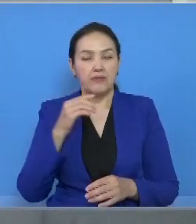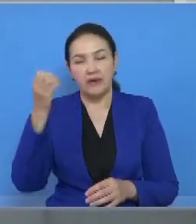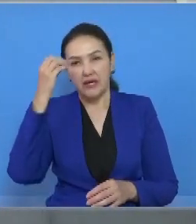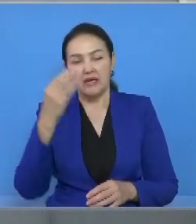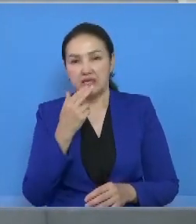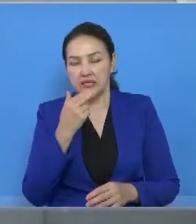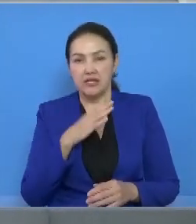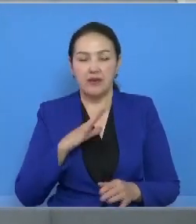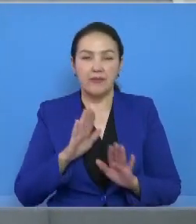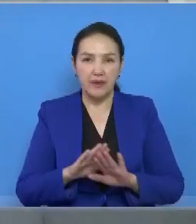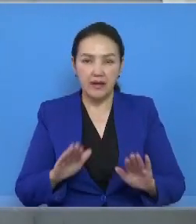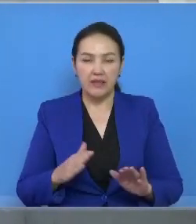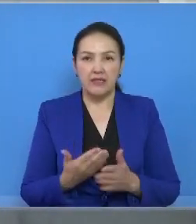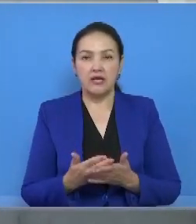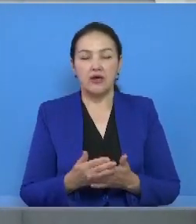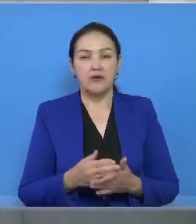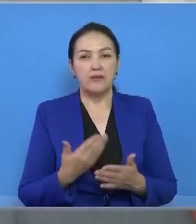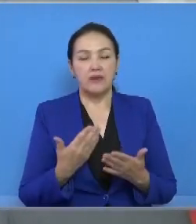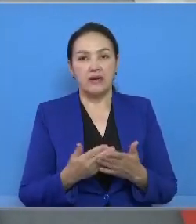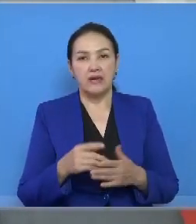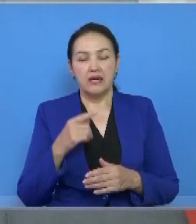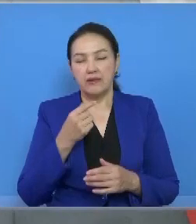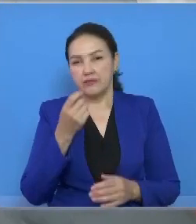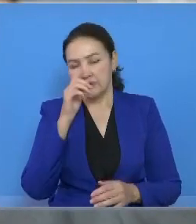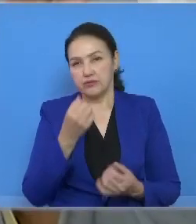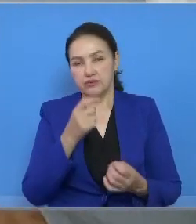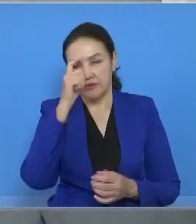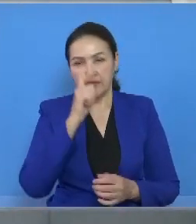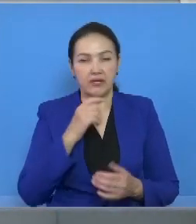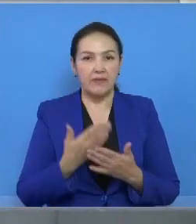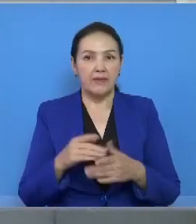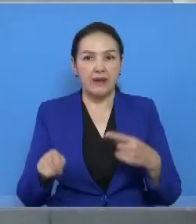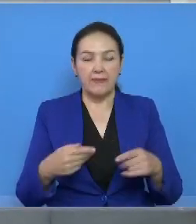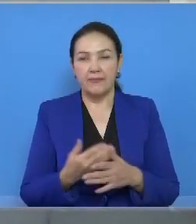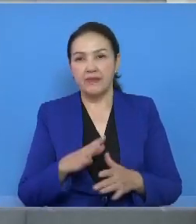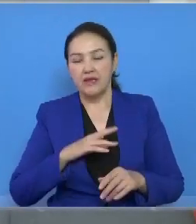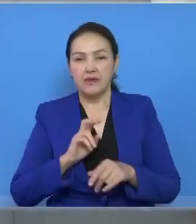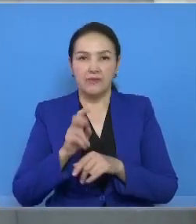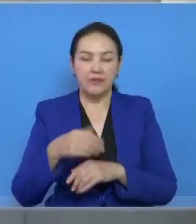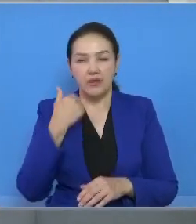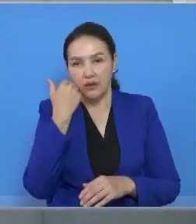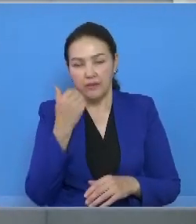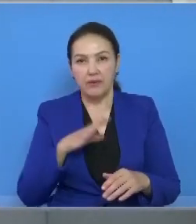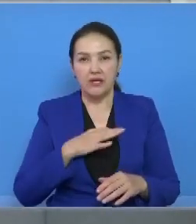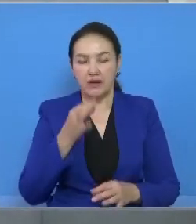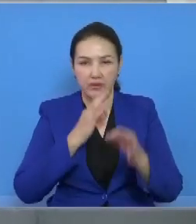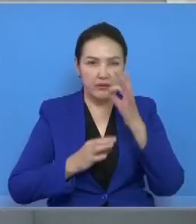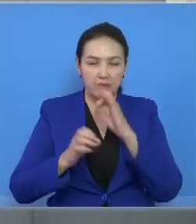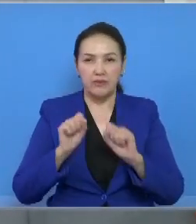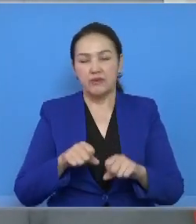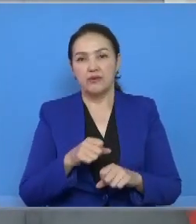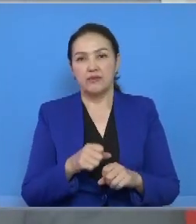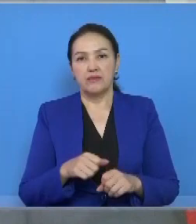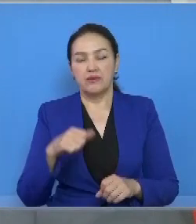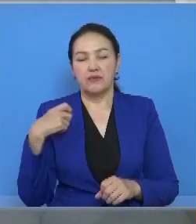мынандай қылмыстан кейін қалай өмір сүреді? Ұяттың ұяты, намыстың намысы дейді. Ана жақтан мына жақтан секіре салады, уды дәріні іше салады.